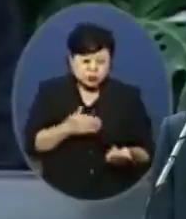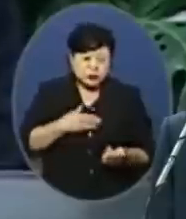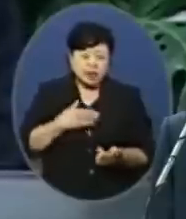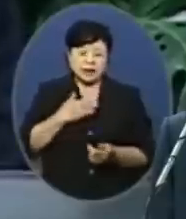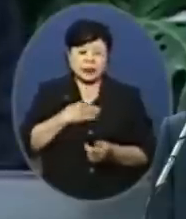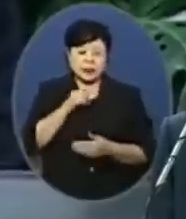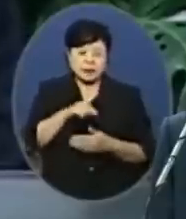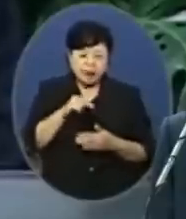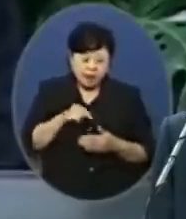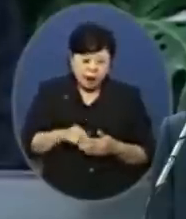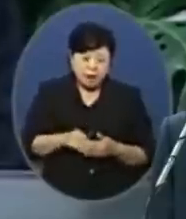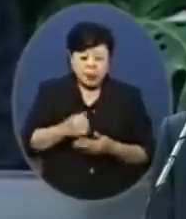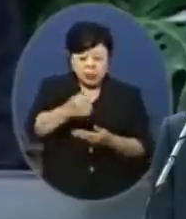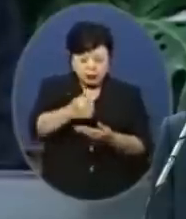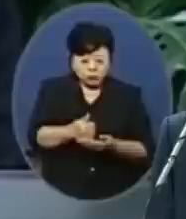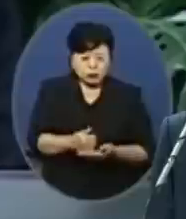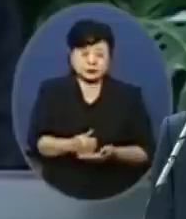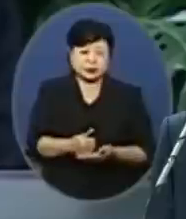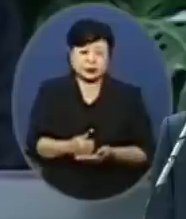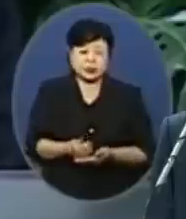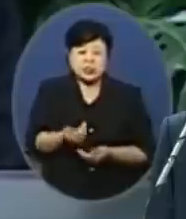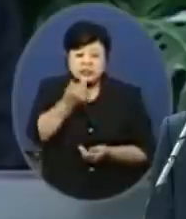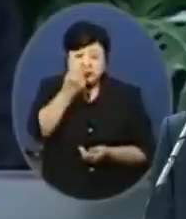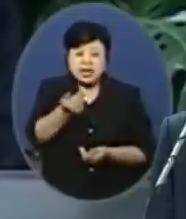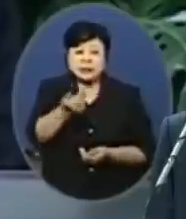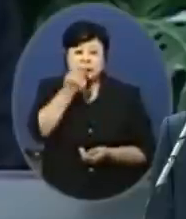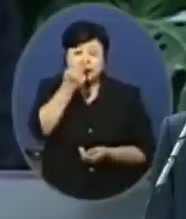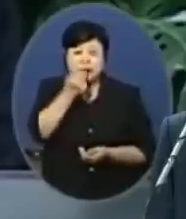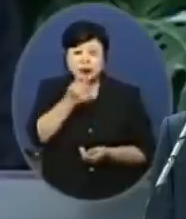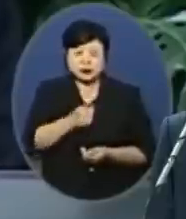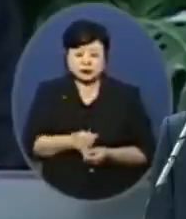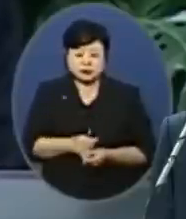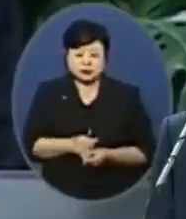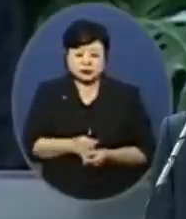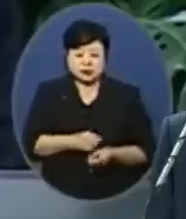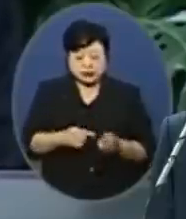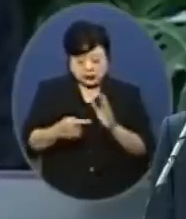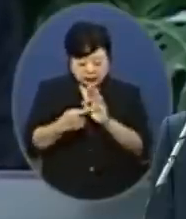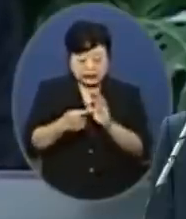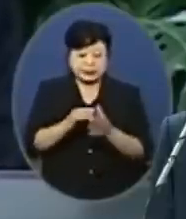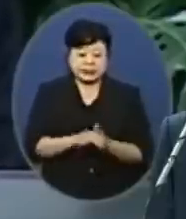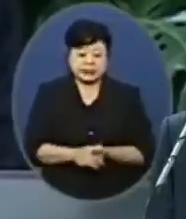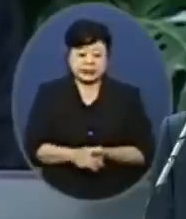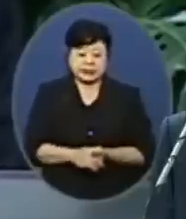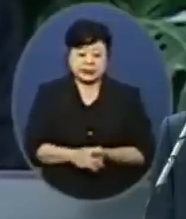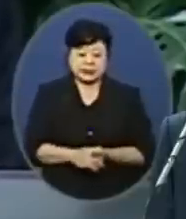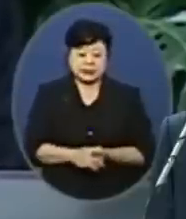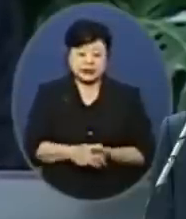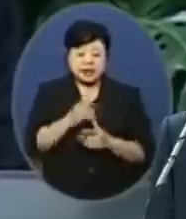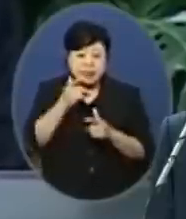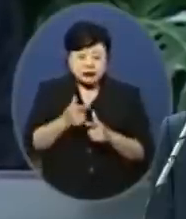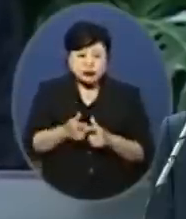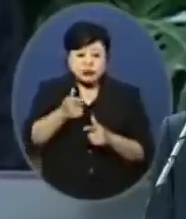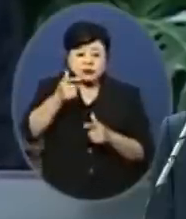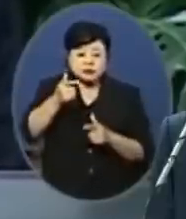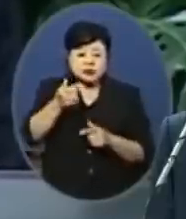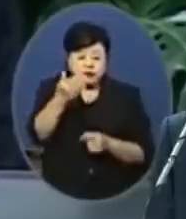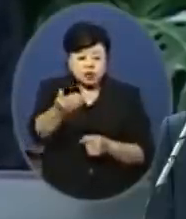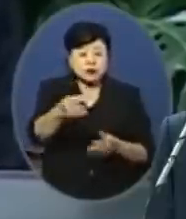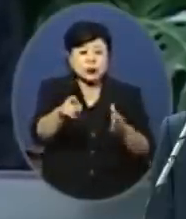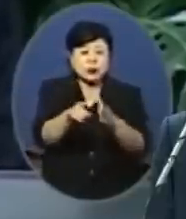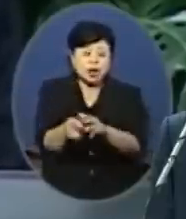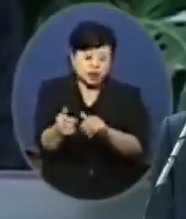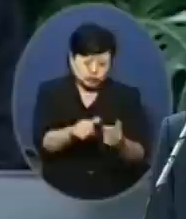내가 마음속에 모시고 있으면 생명의 역사를 일으켜 주시는 것입니다. 우리 주 예수님은 여러분을